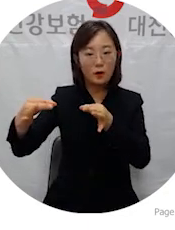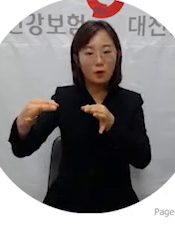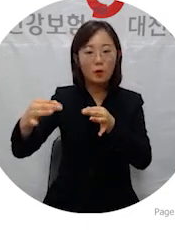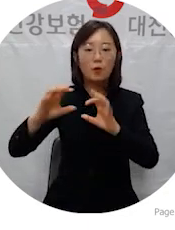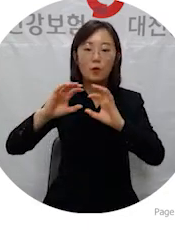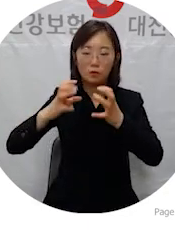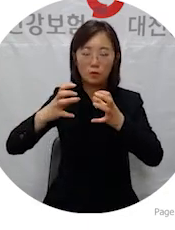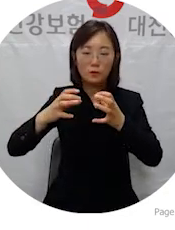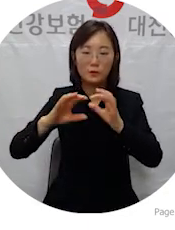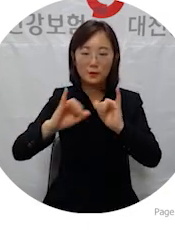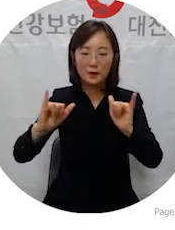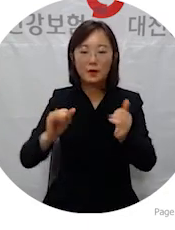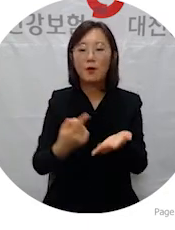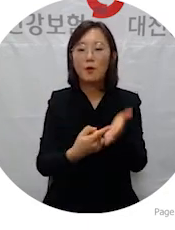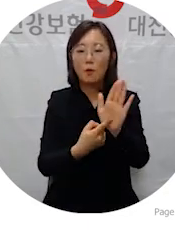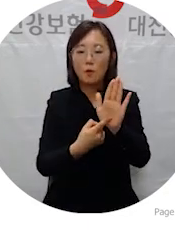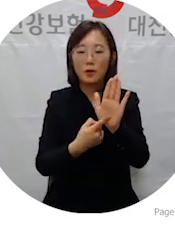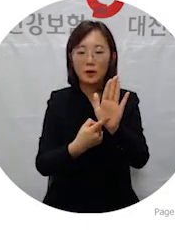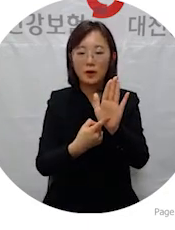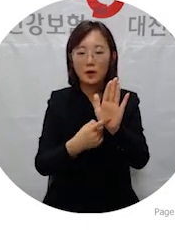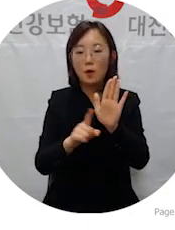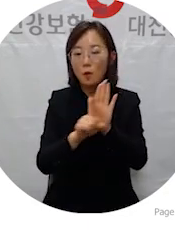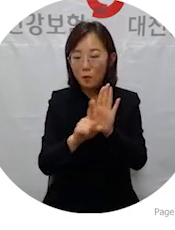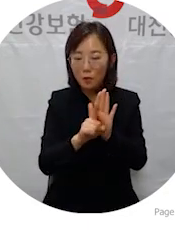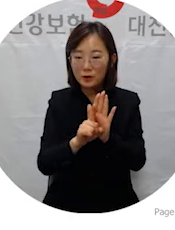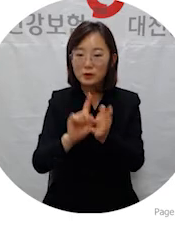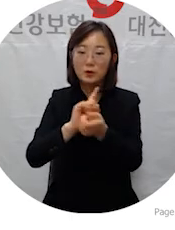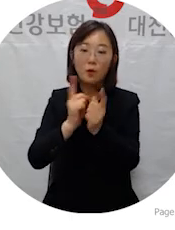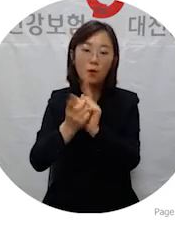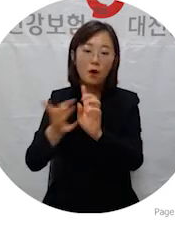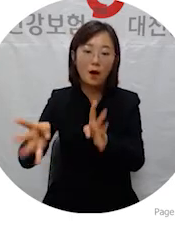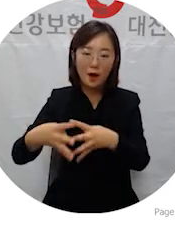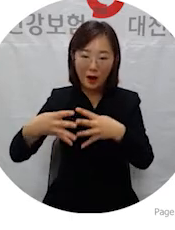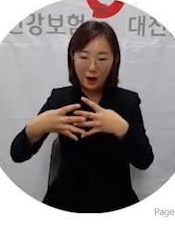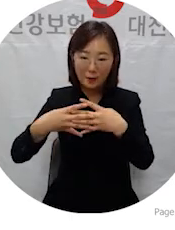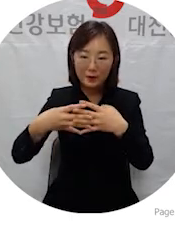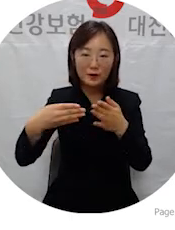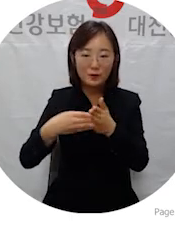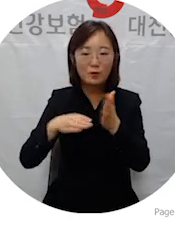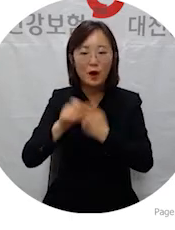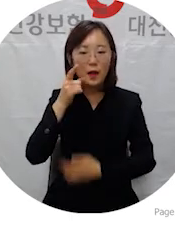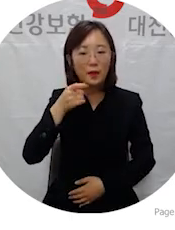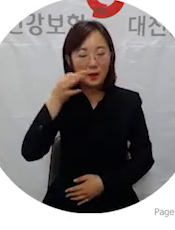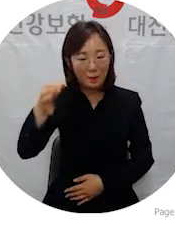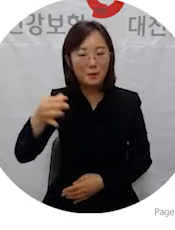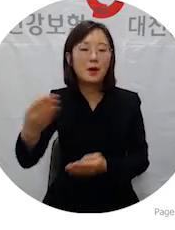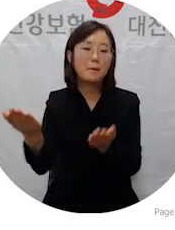합의로 적정 부담, 적정 급여 체계로 변화하여야 합니다.